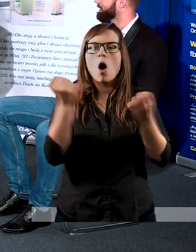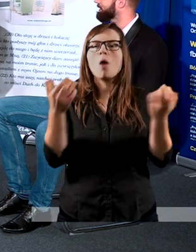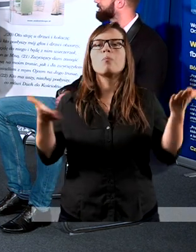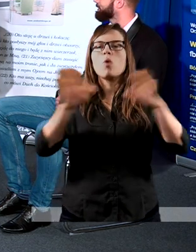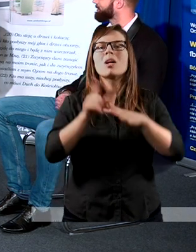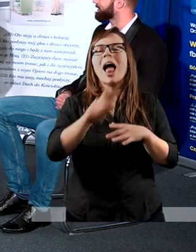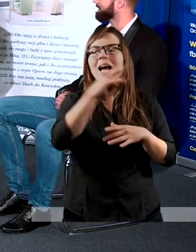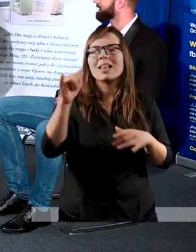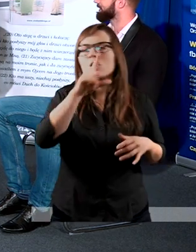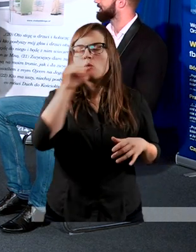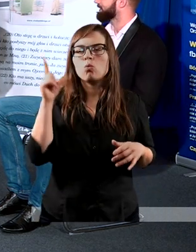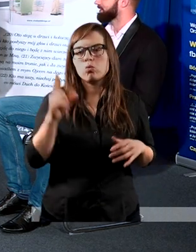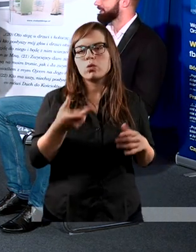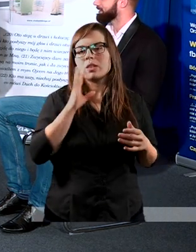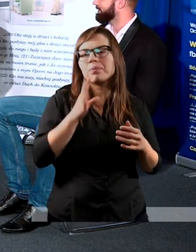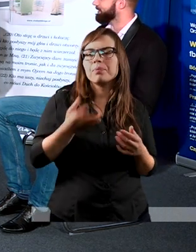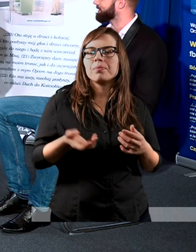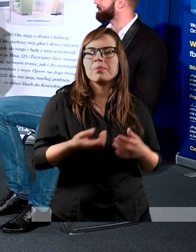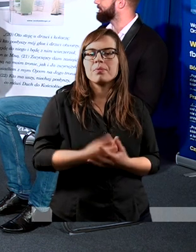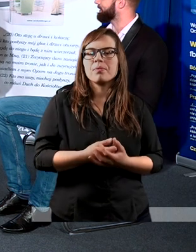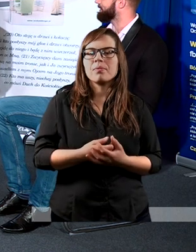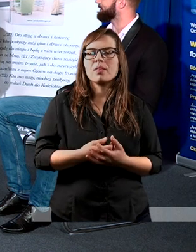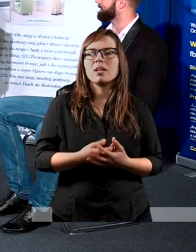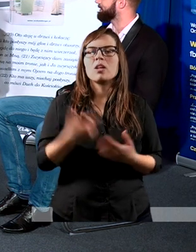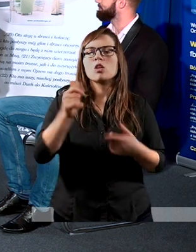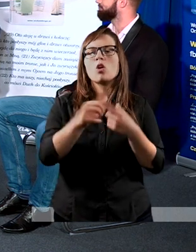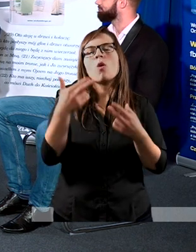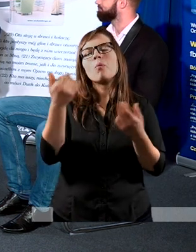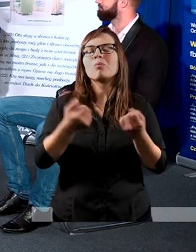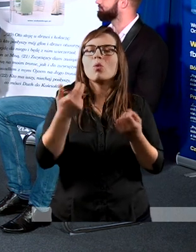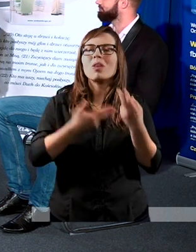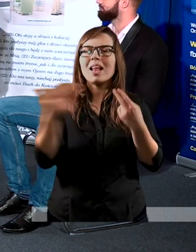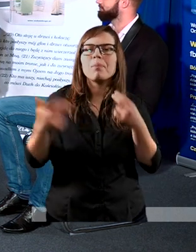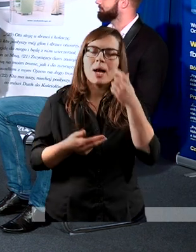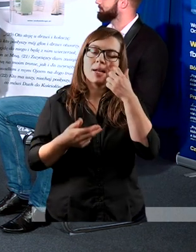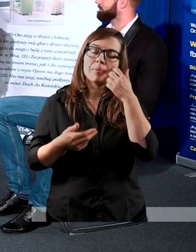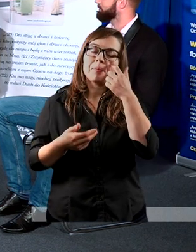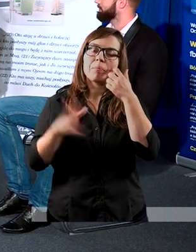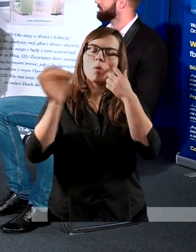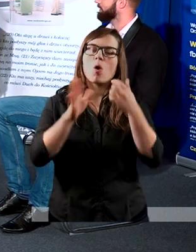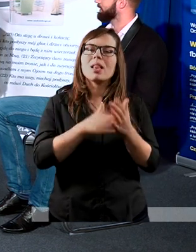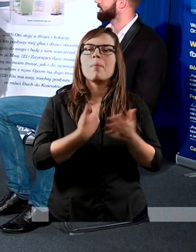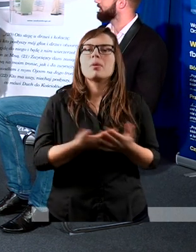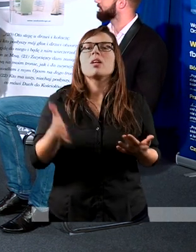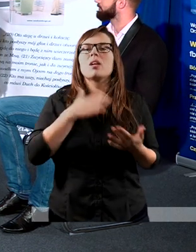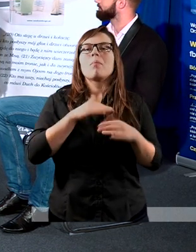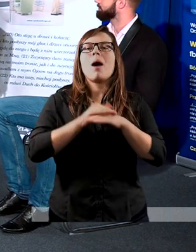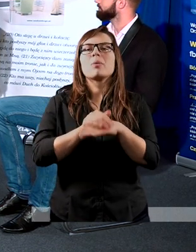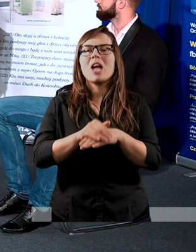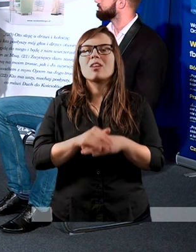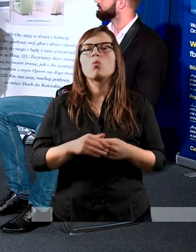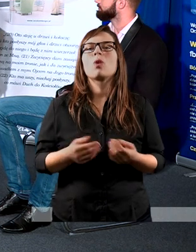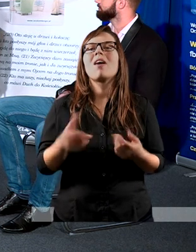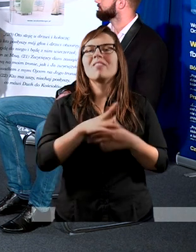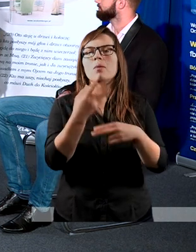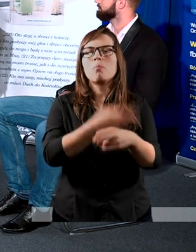błogosławieństwem dla innych ludzi. Więc to jest naprawdę... Nie są to proste tematy, bo na przykład mam przyjaciółkę